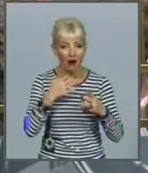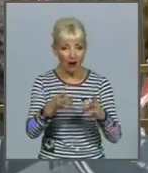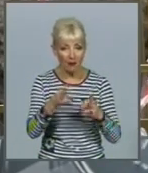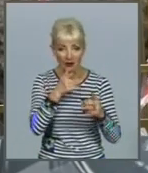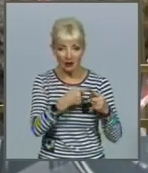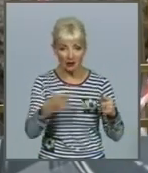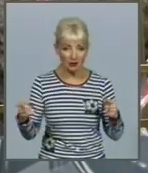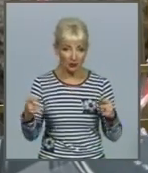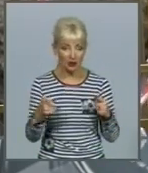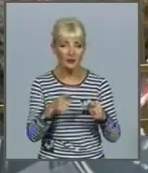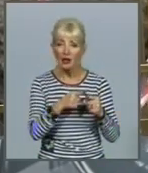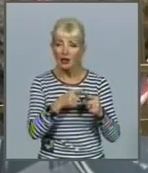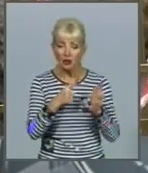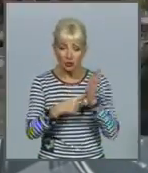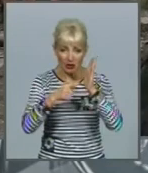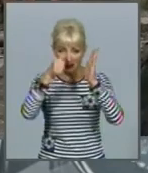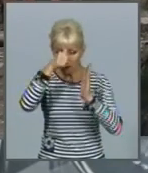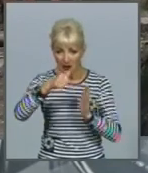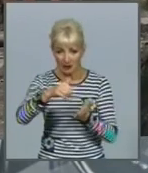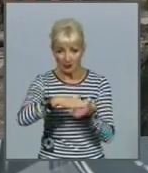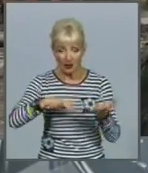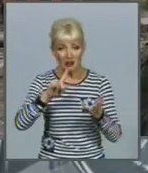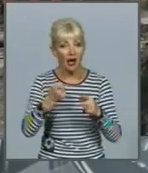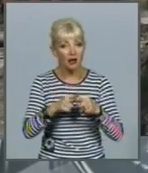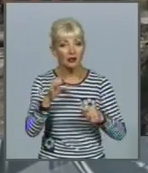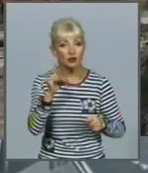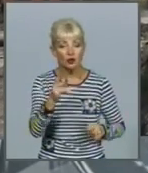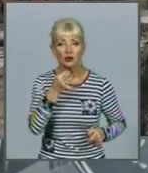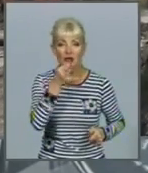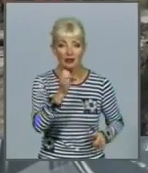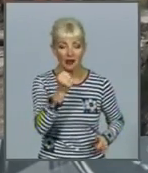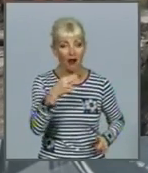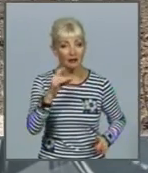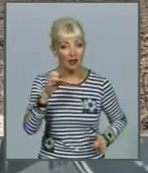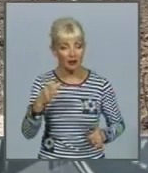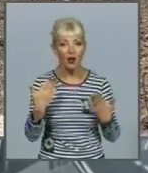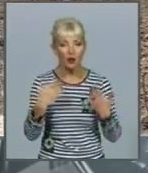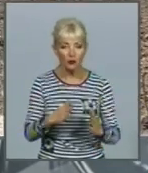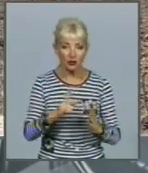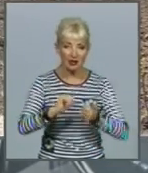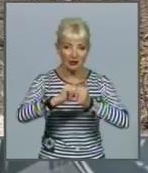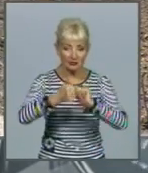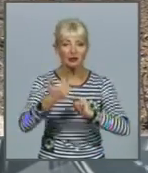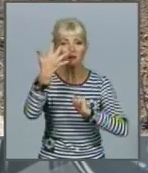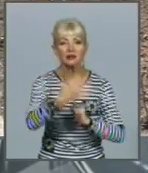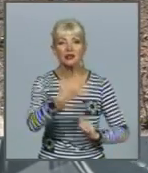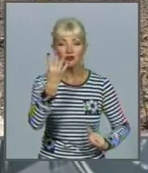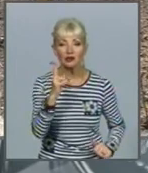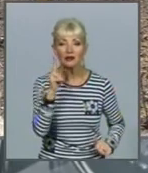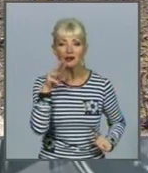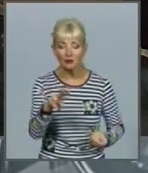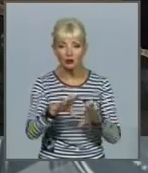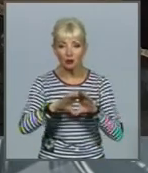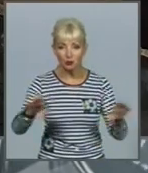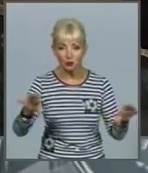протягом 6 місяців. За цей термін, за словами Сергія Андрієва, вже перекладено майже 54 кілометри магістральних та